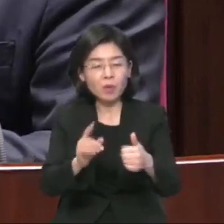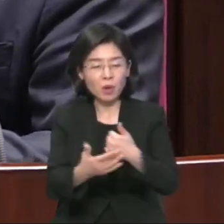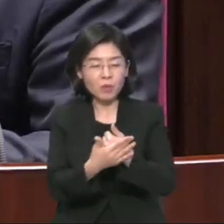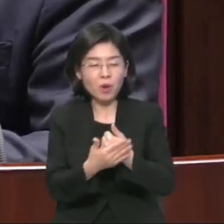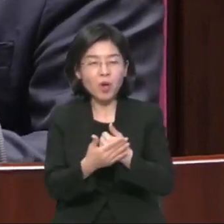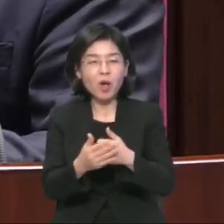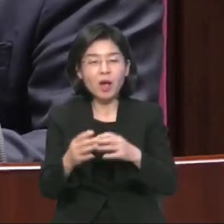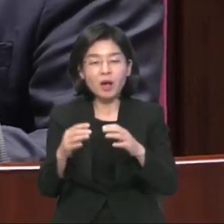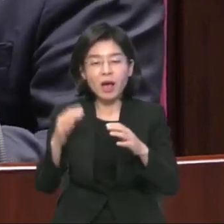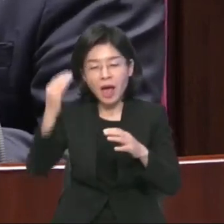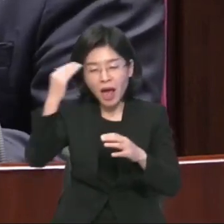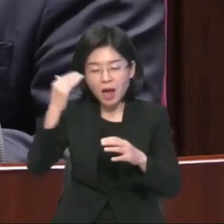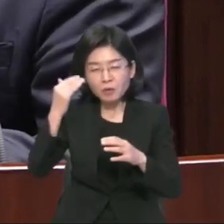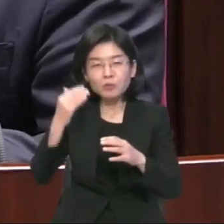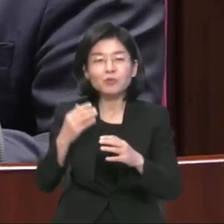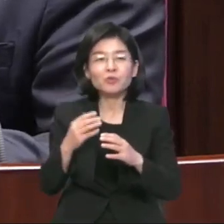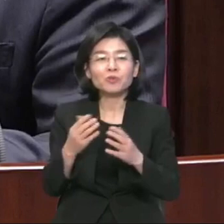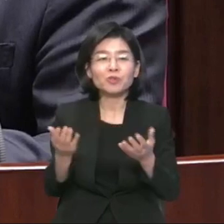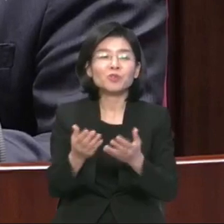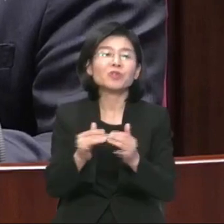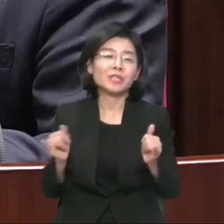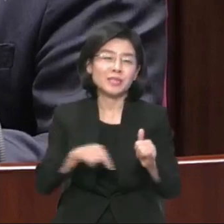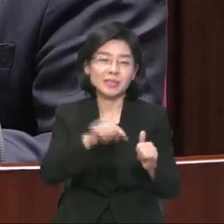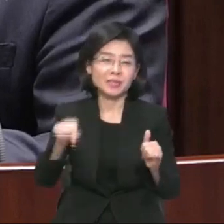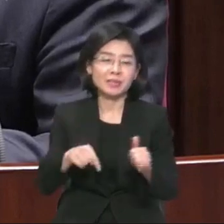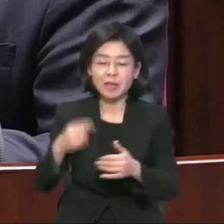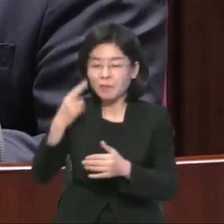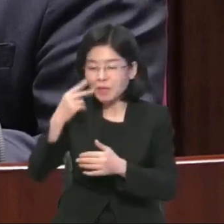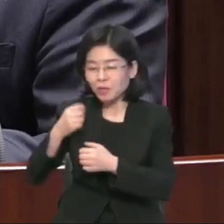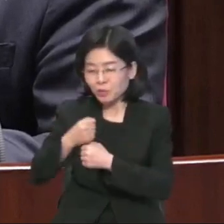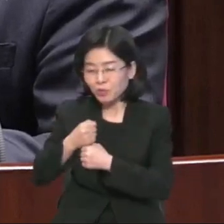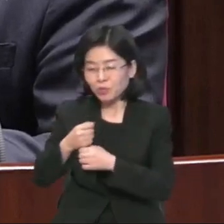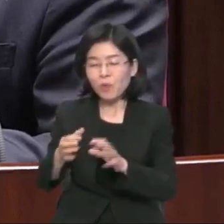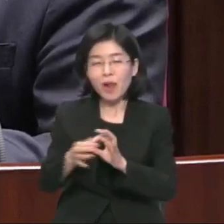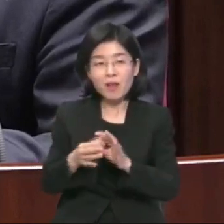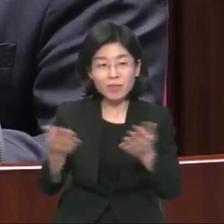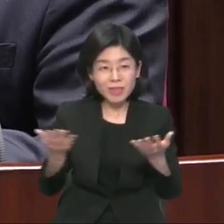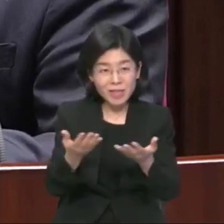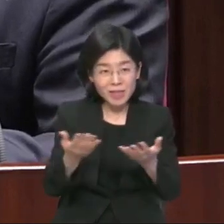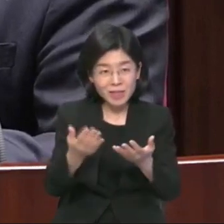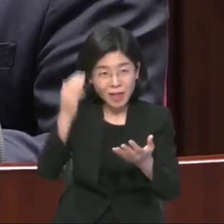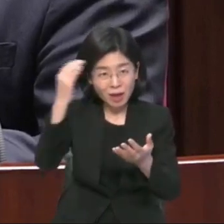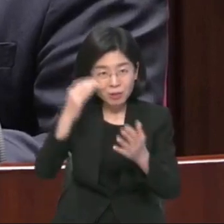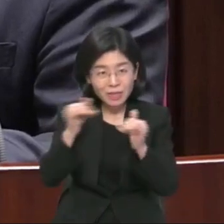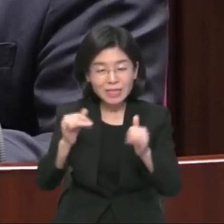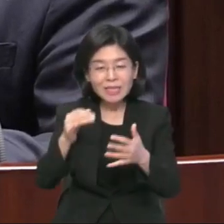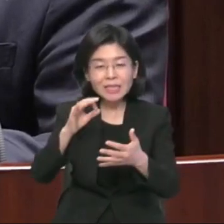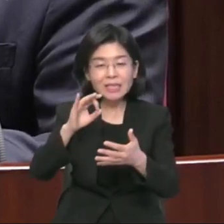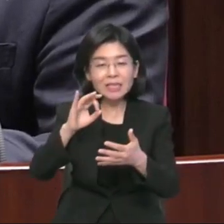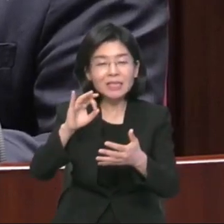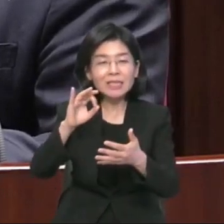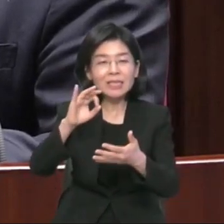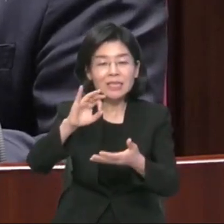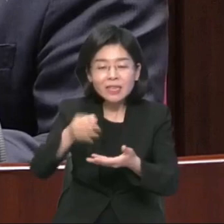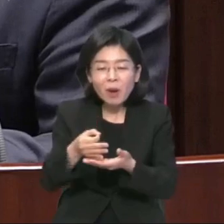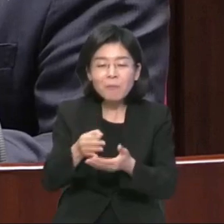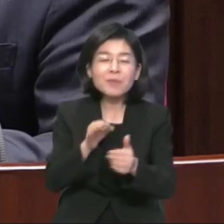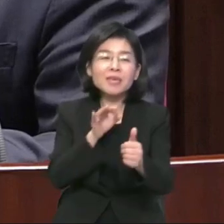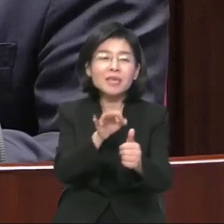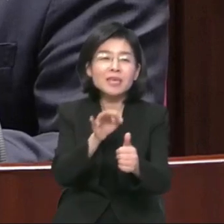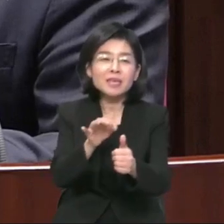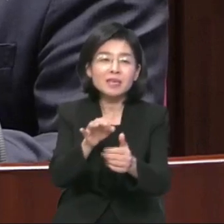인건비 문제는 해결을 한 부분이 있습니다. 아마 우리로서는 또 우리 국민들이 관여가 된 부분이니까 그 인건비